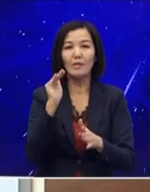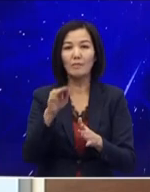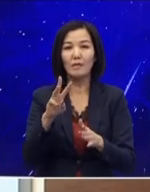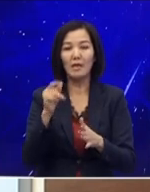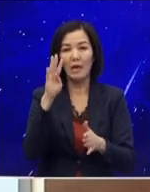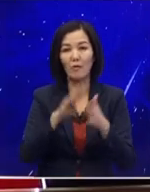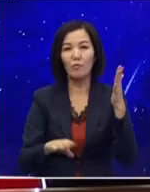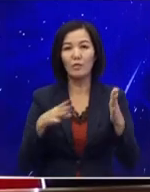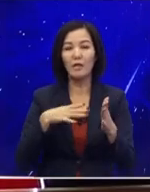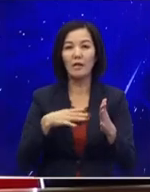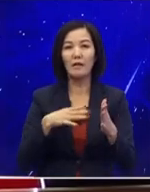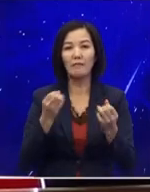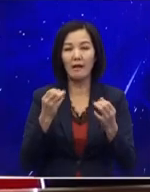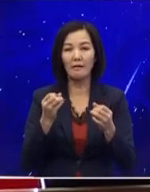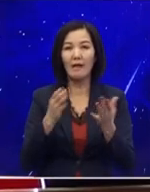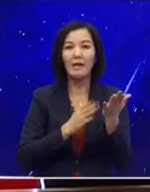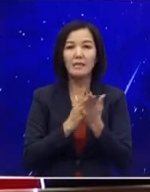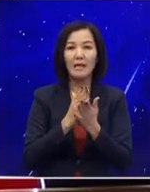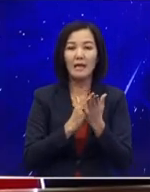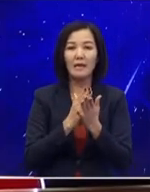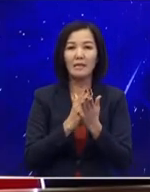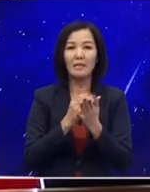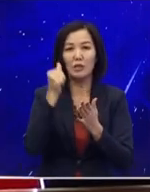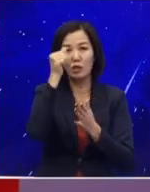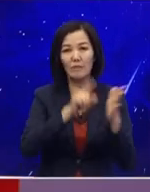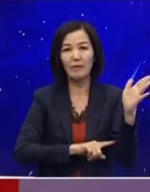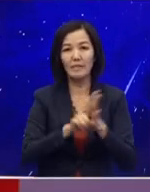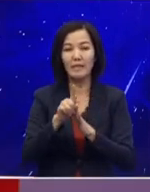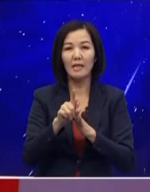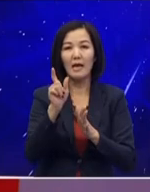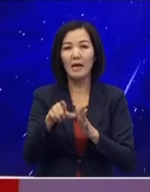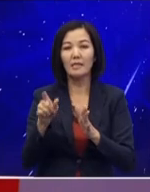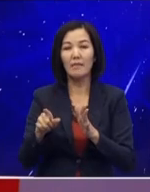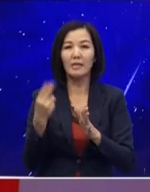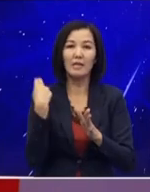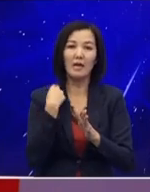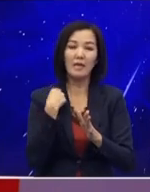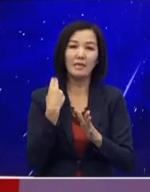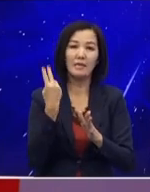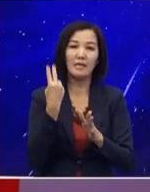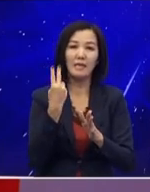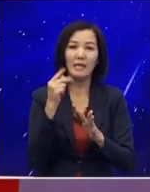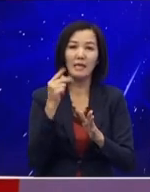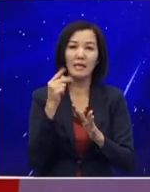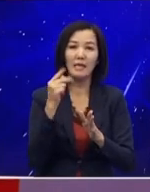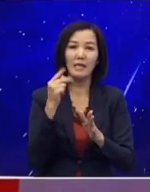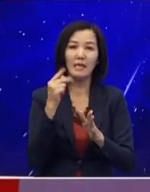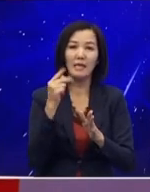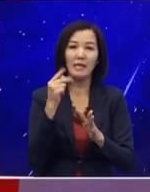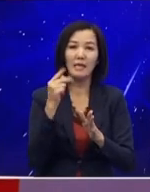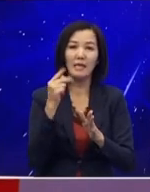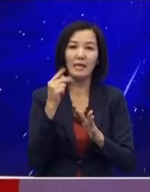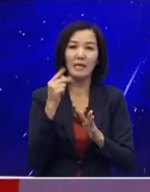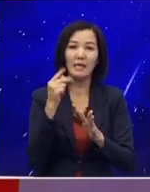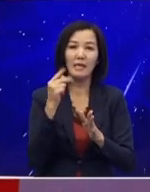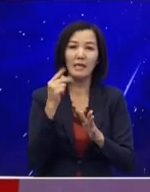1,235,000 теңге айыппұл салынған. Мұнан бөлек сала қызметкерлері жыл басынан бері азаматтардың берешегі 2,7 миллиард.